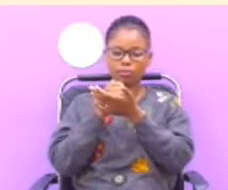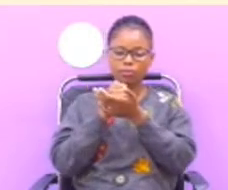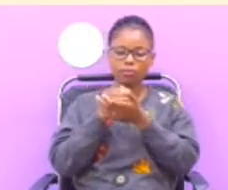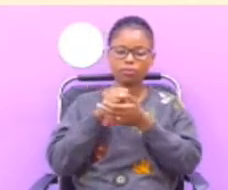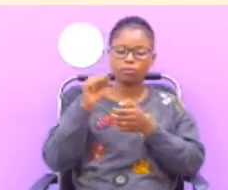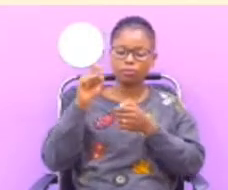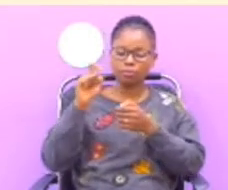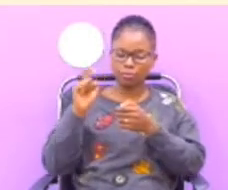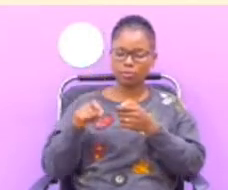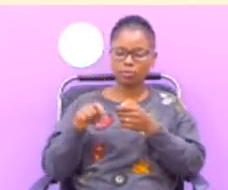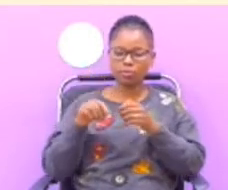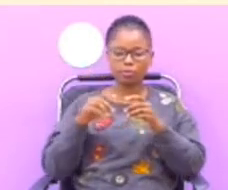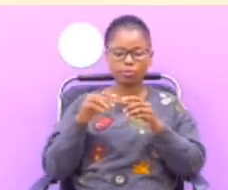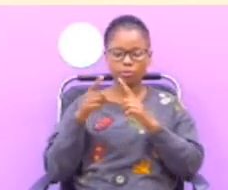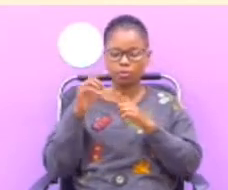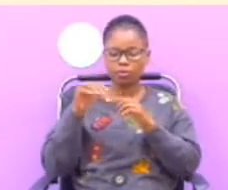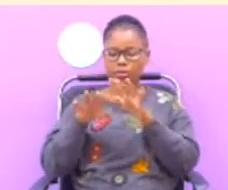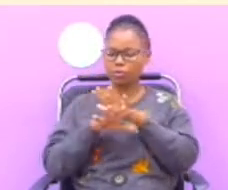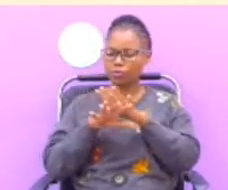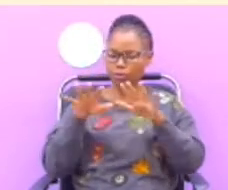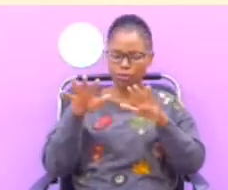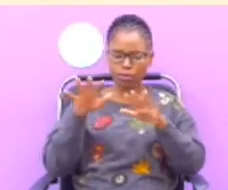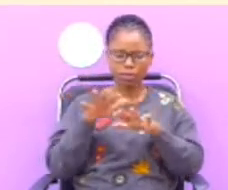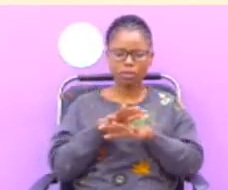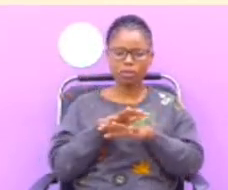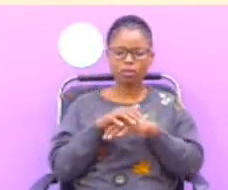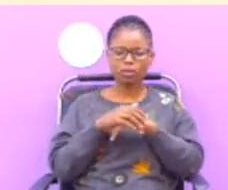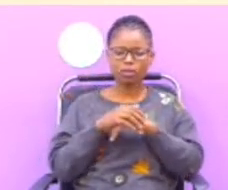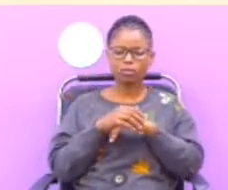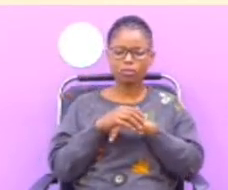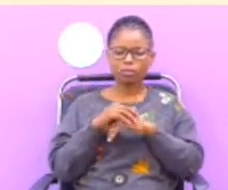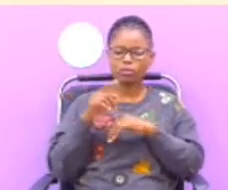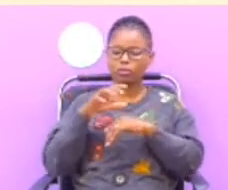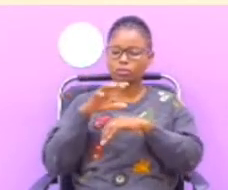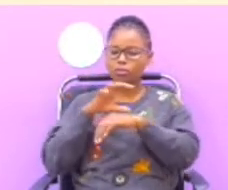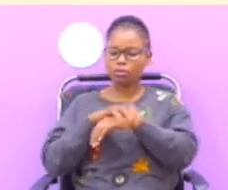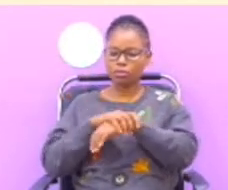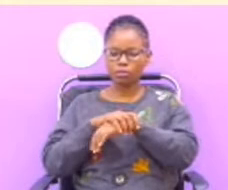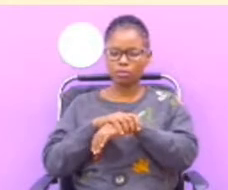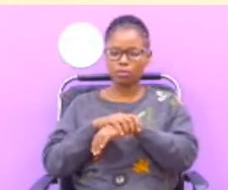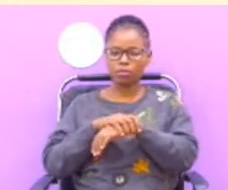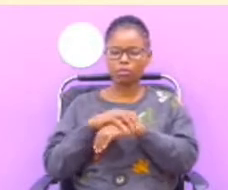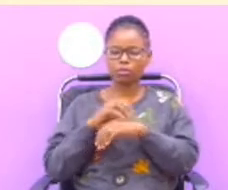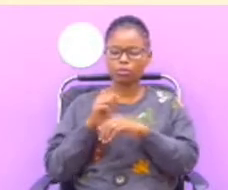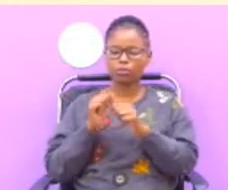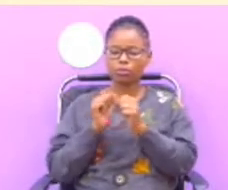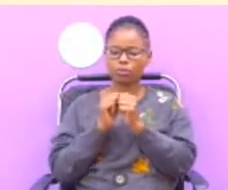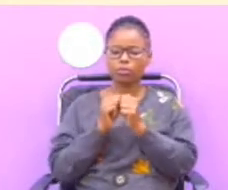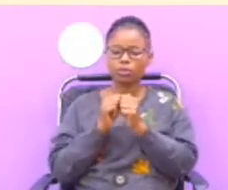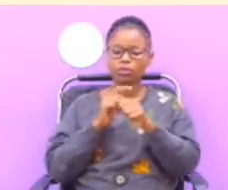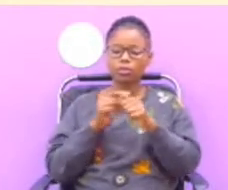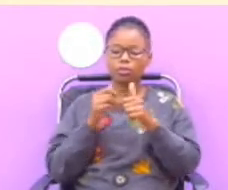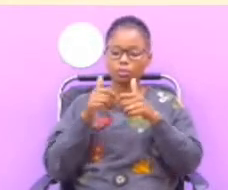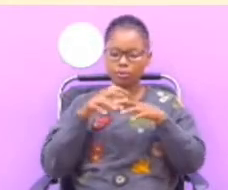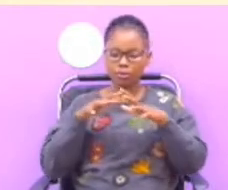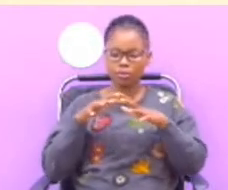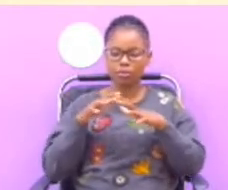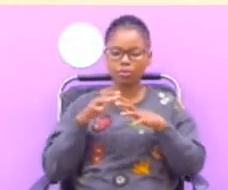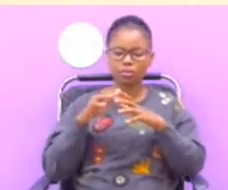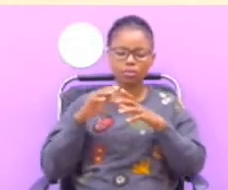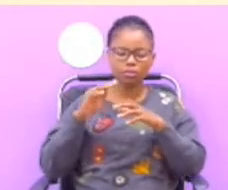nĩ ekũmũhotanĩra maũndũ-inĩ mothe. Ndũkĩgie na mahinda, marathime nĩ Ngai.